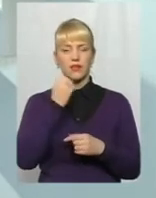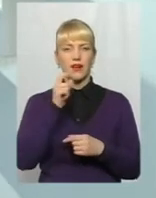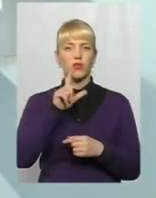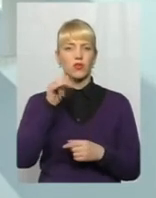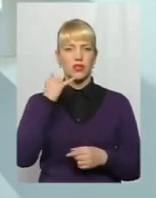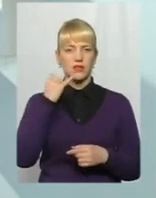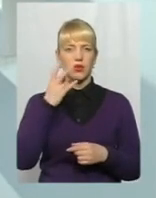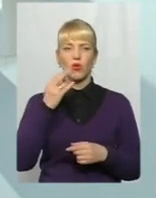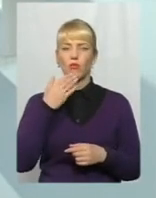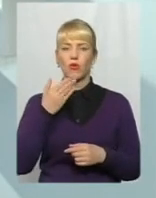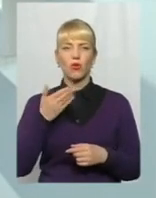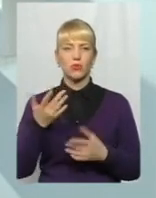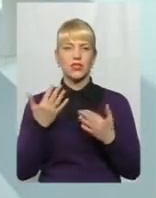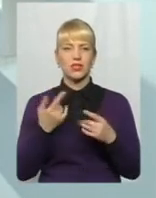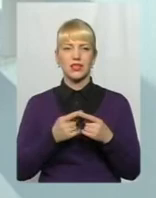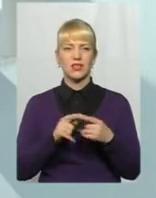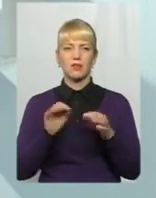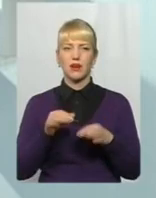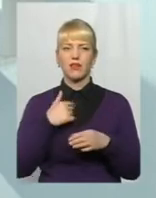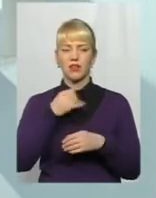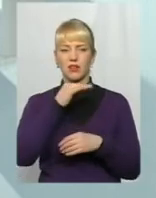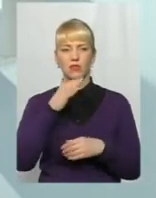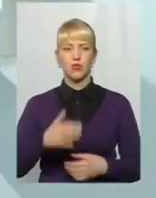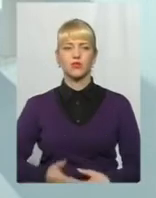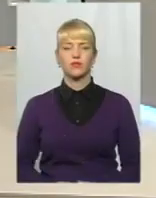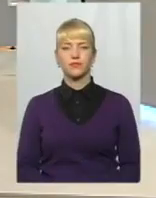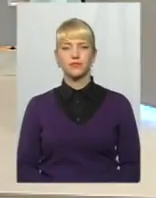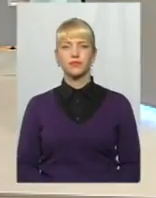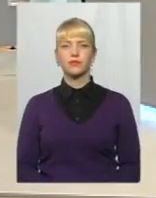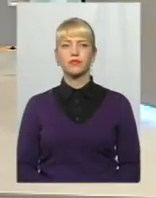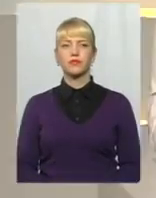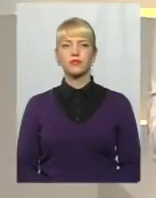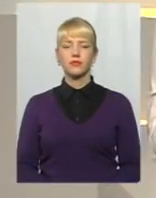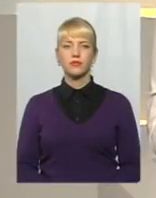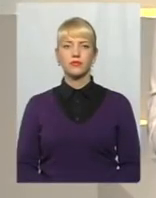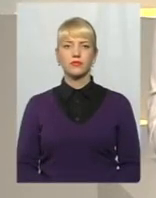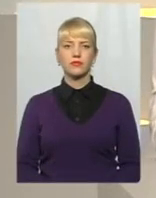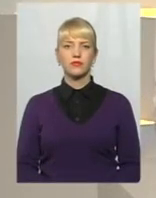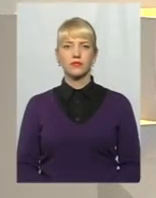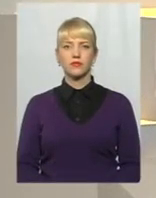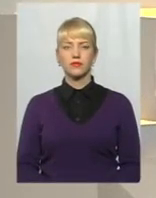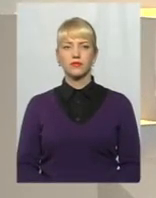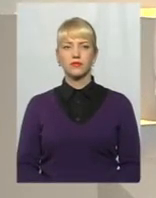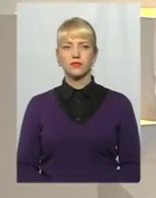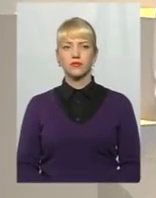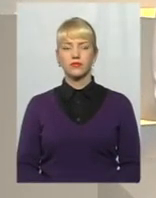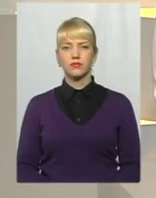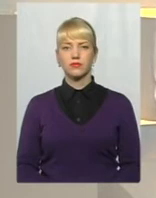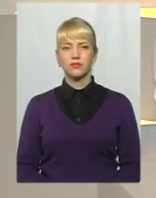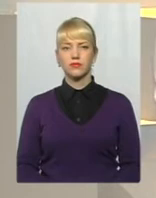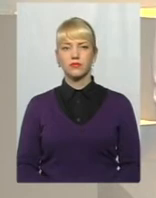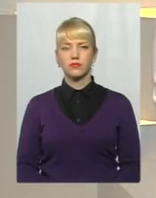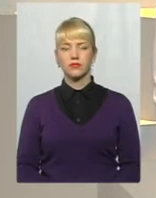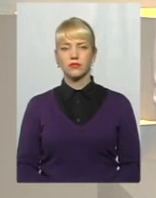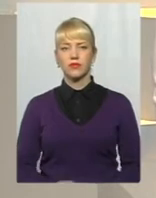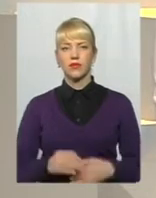але прокоментувати, наскільки це правильно, я не можу. Я не Дякую, пані Ніна. У нас ще є дзвінок, давайте послухаємо телеглядача. Доброго дня.